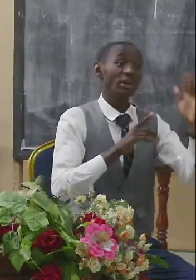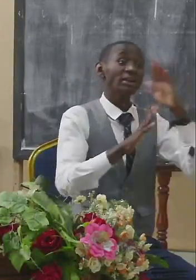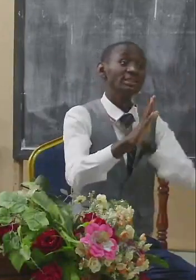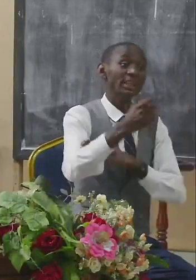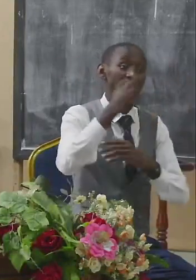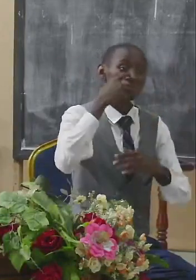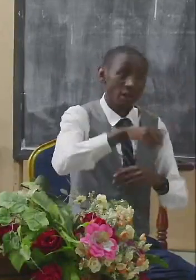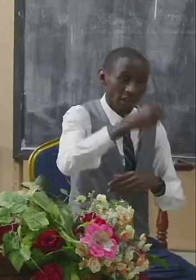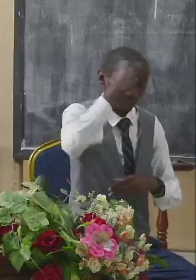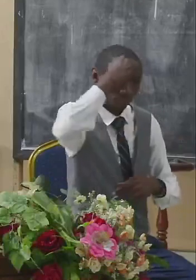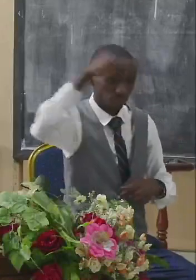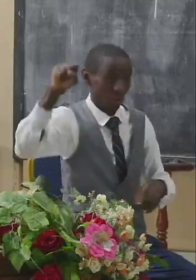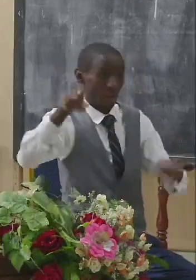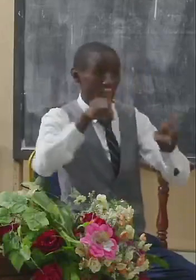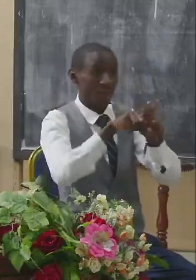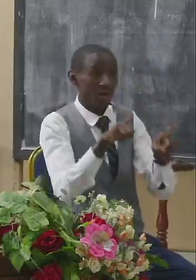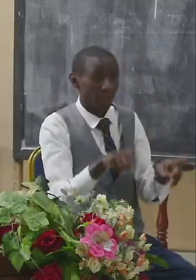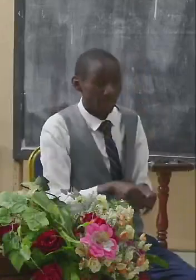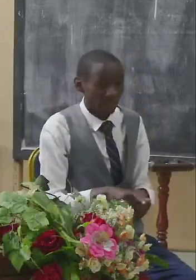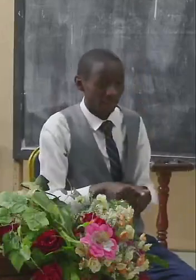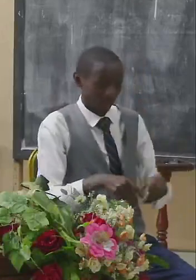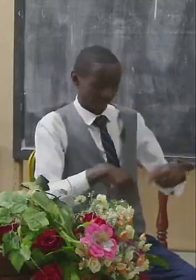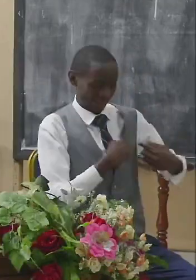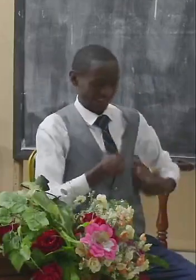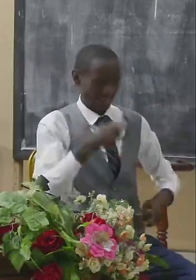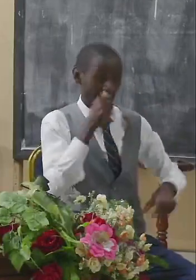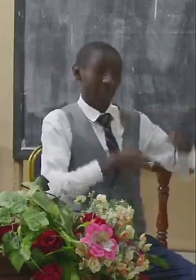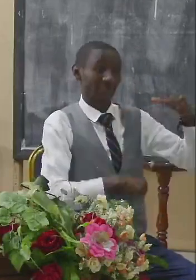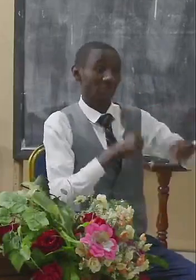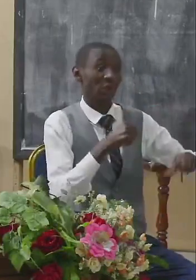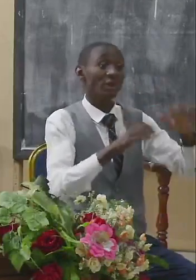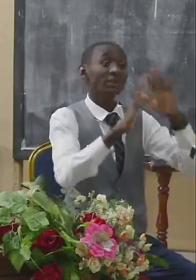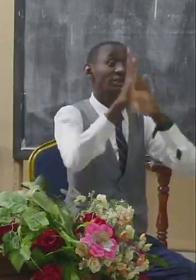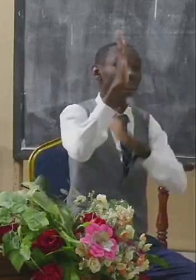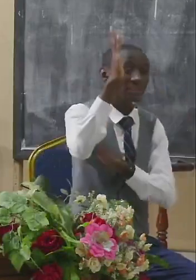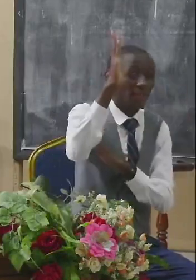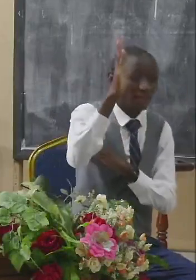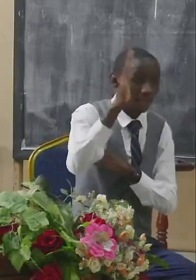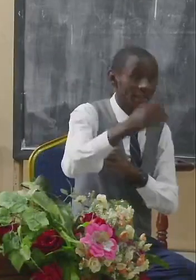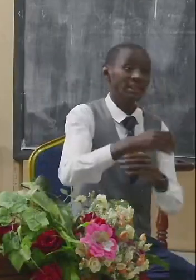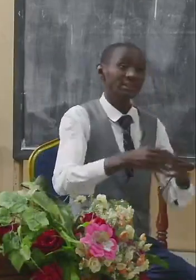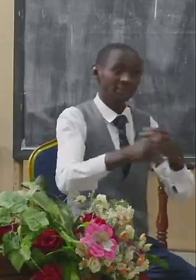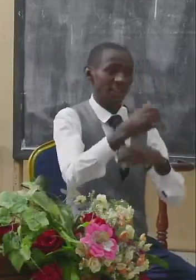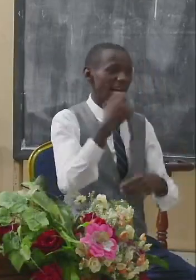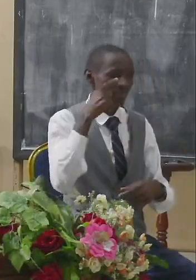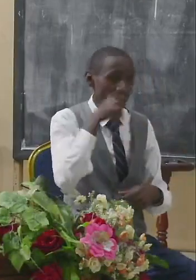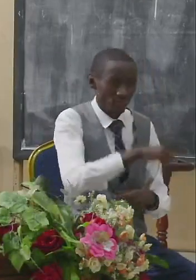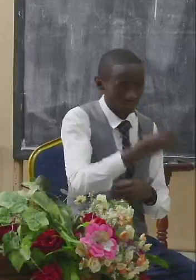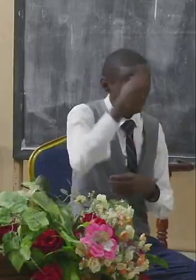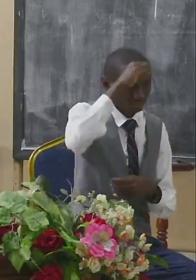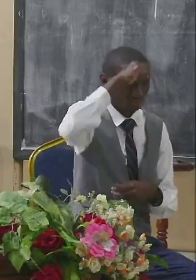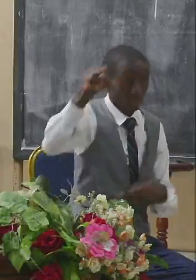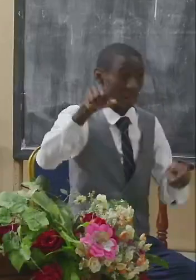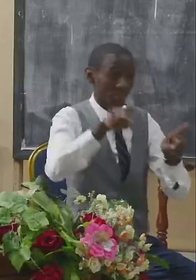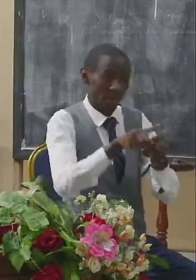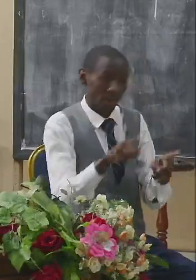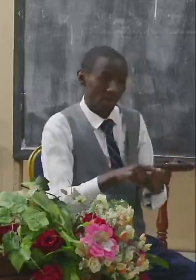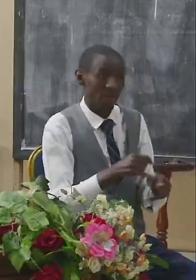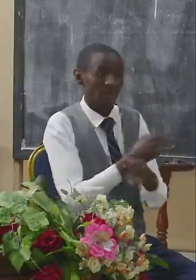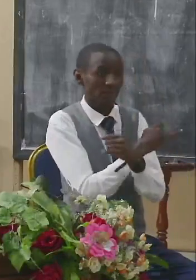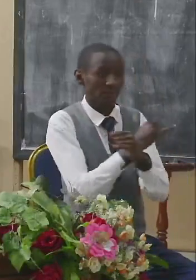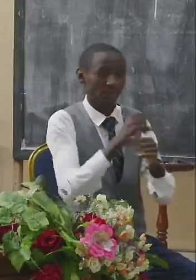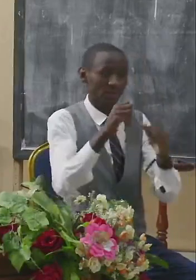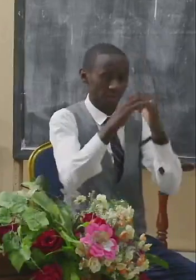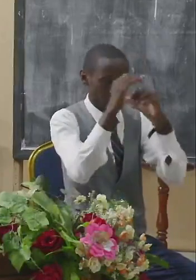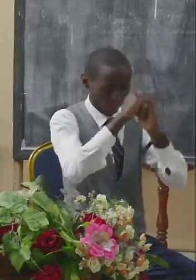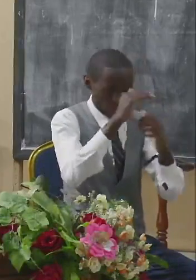Anachukia kutokutii. Et la résistance. Na kubishana. Il compare la désobéissance. Mungu analinganisha kutokutii na kuabudu